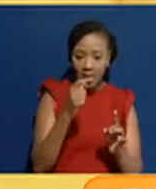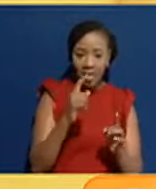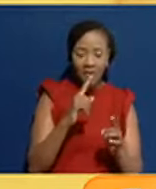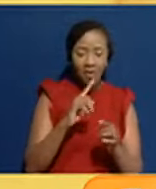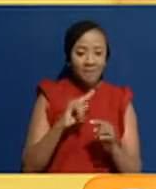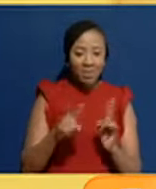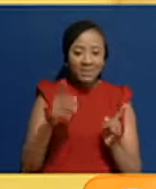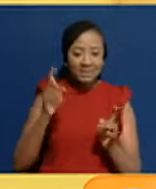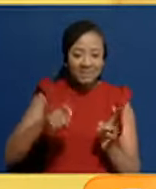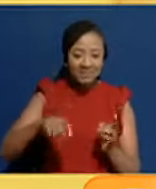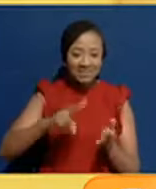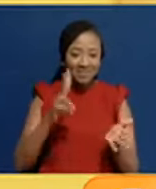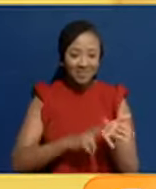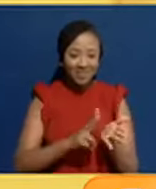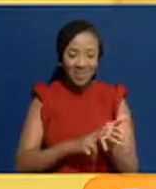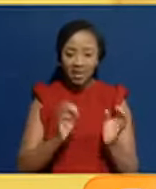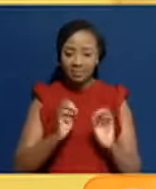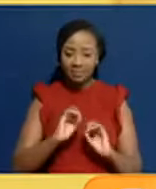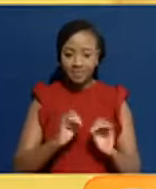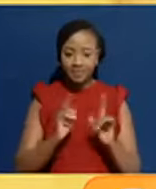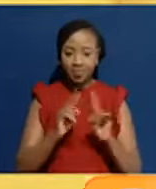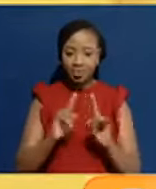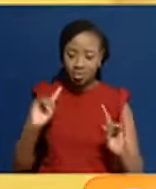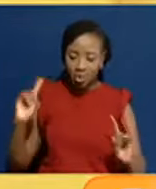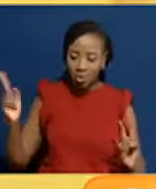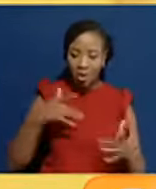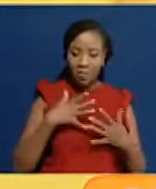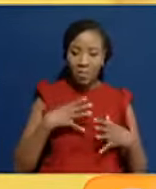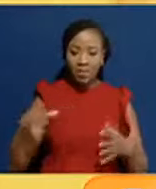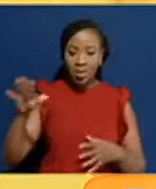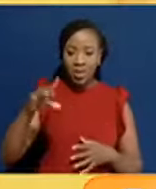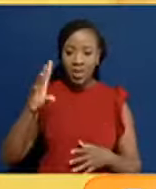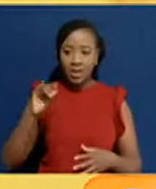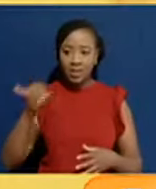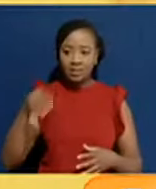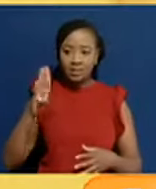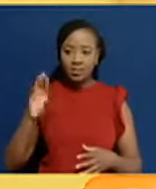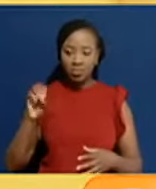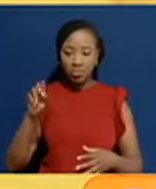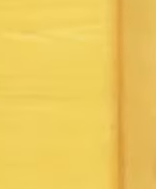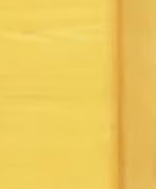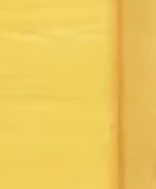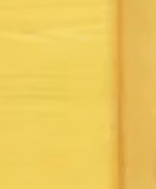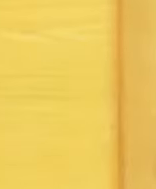extended it to all the people of Djibouti, even those holding ordinary